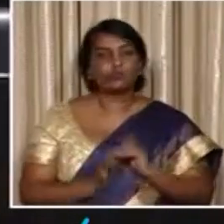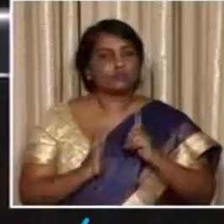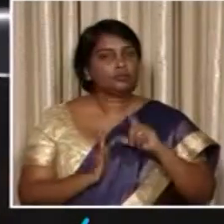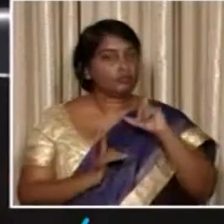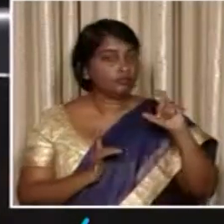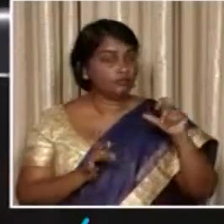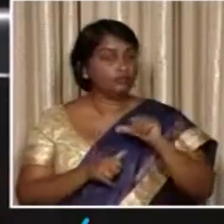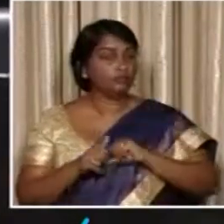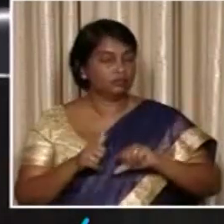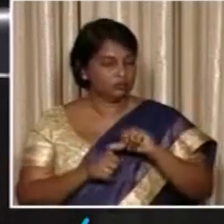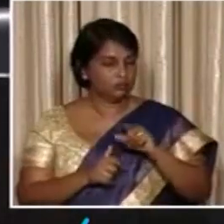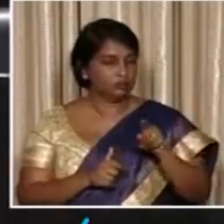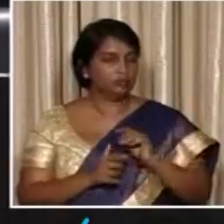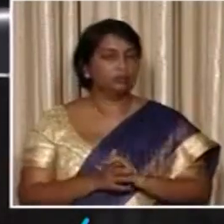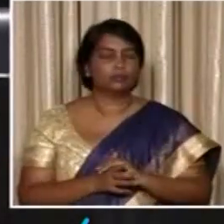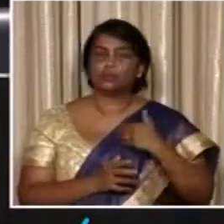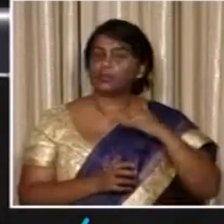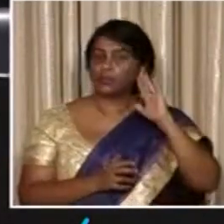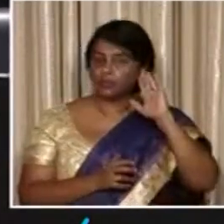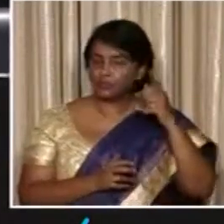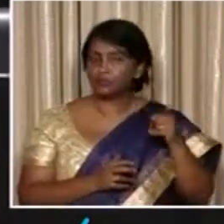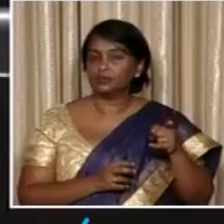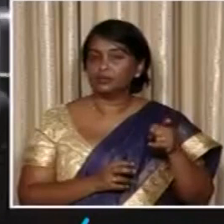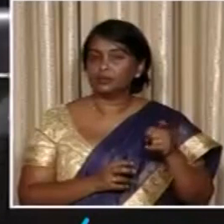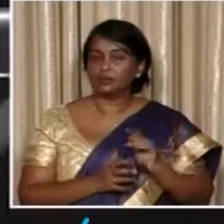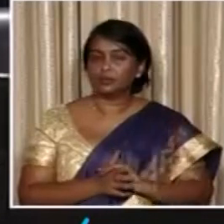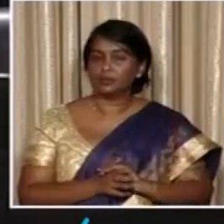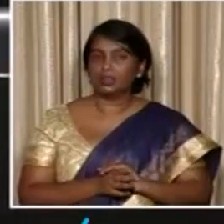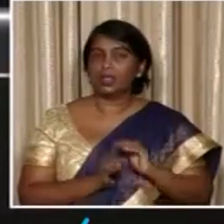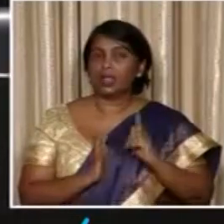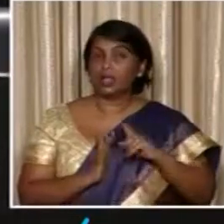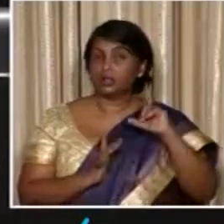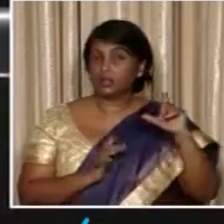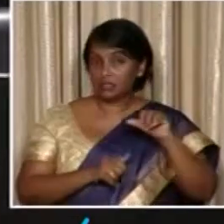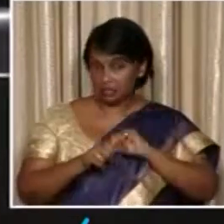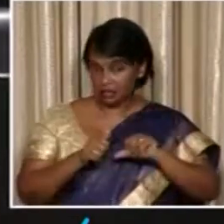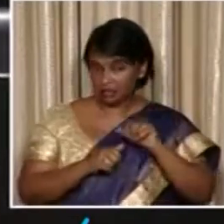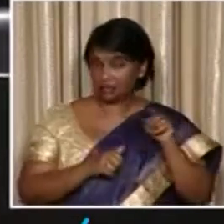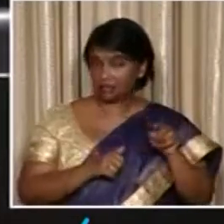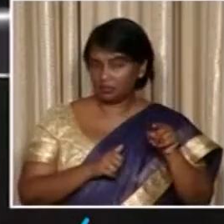ICC ආයතනේ විශේෂයෙන්ම ICC ආයතනේ